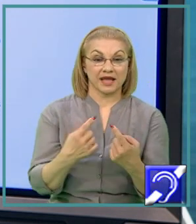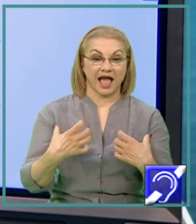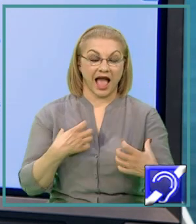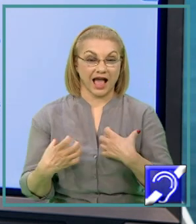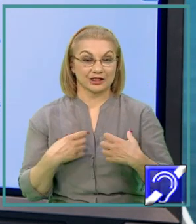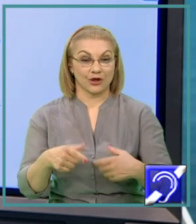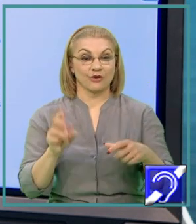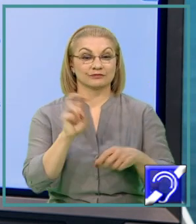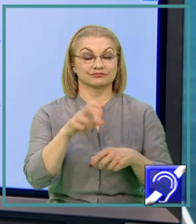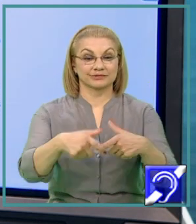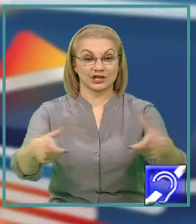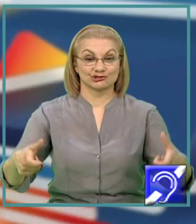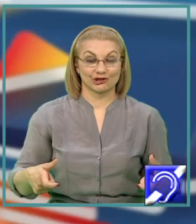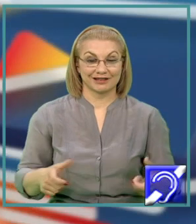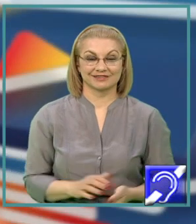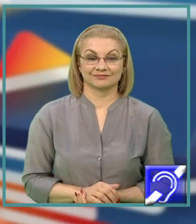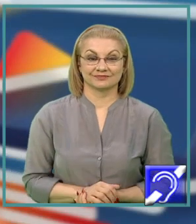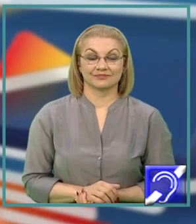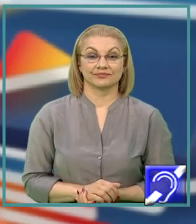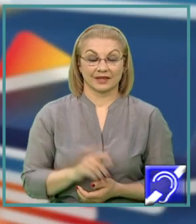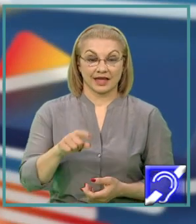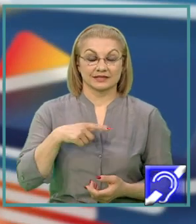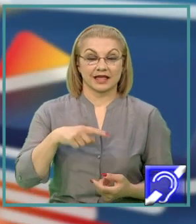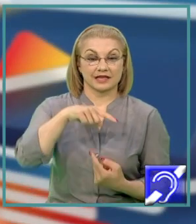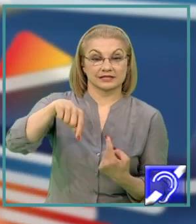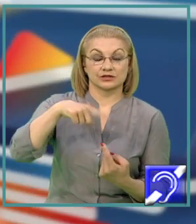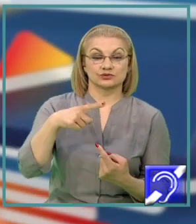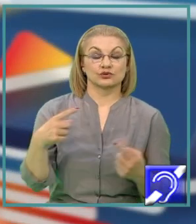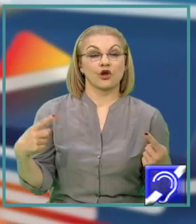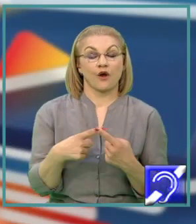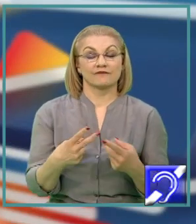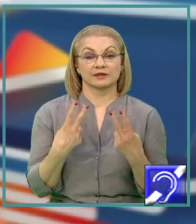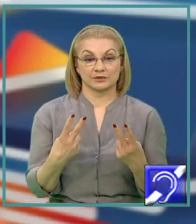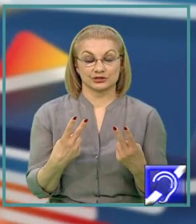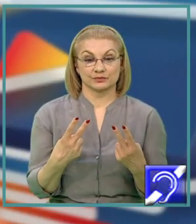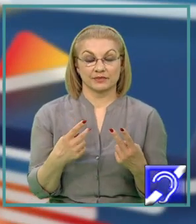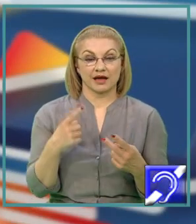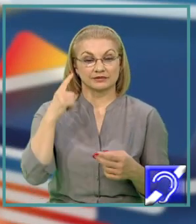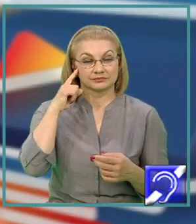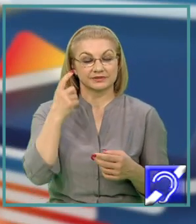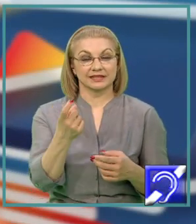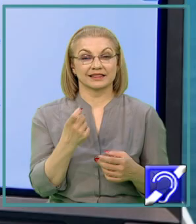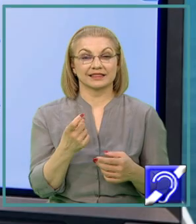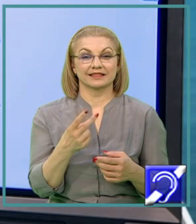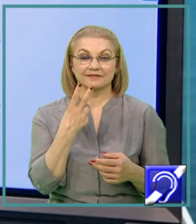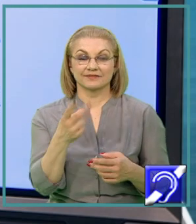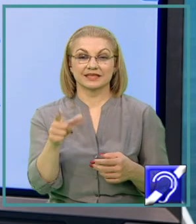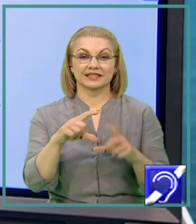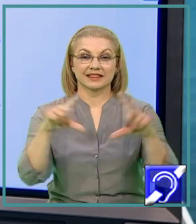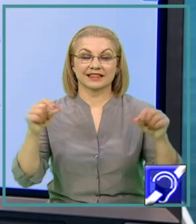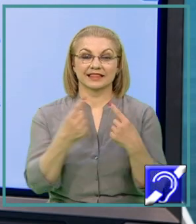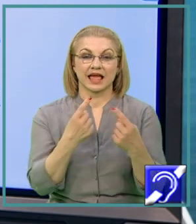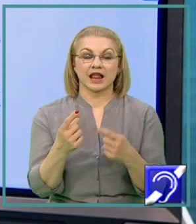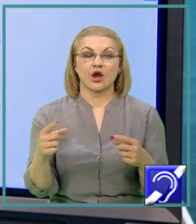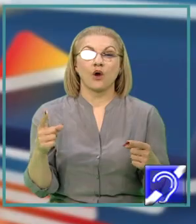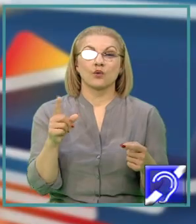actorii pe scenă. Este dezvoltată în jurul unui conflict principal care se intuiește din dialogul dintre